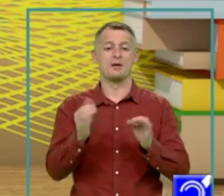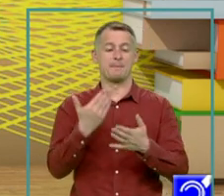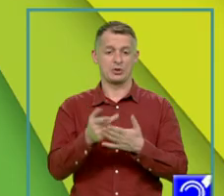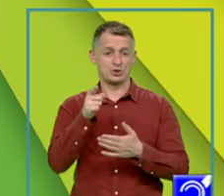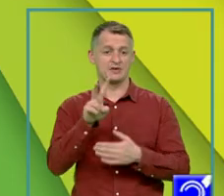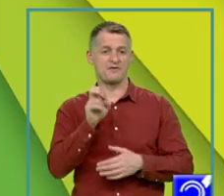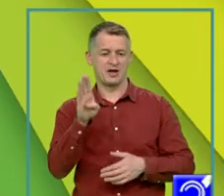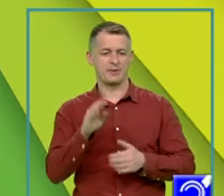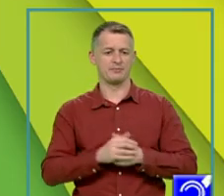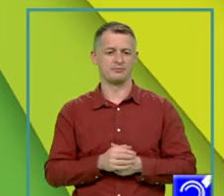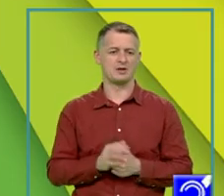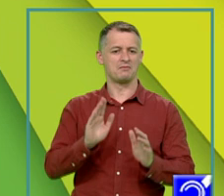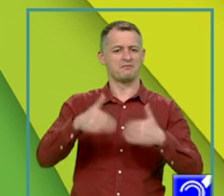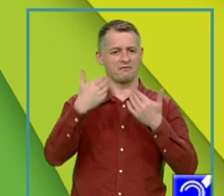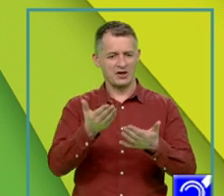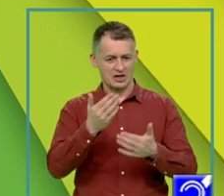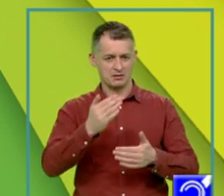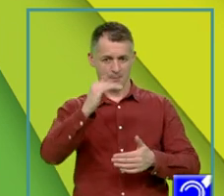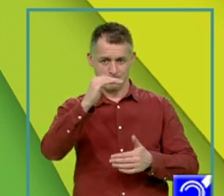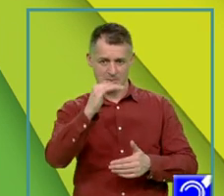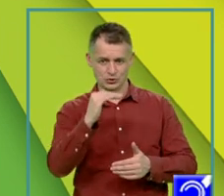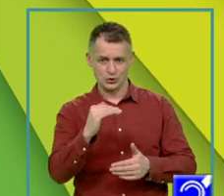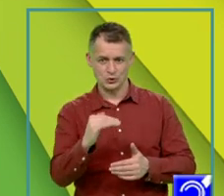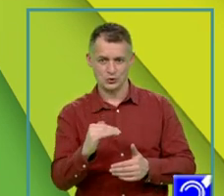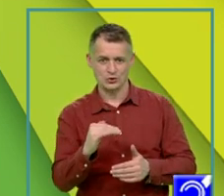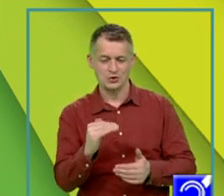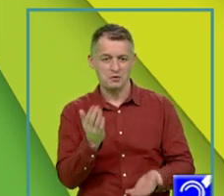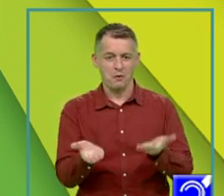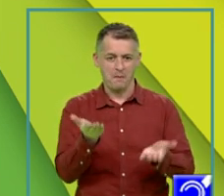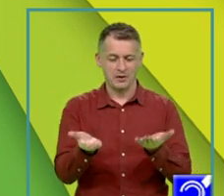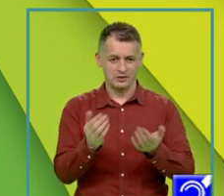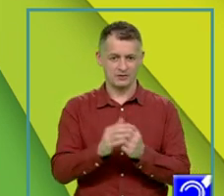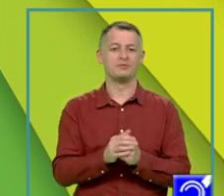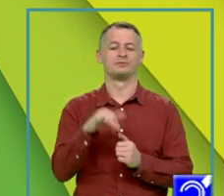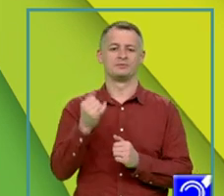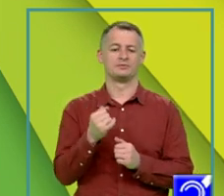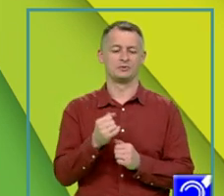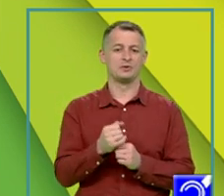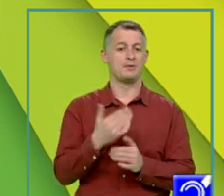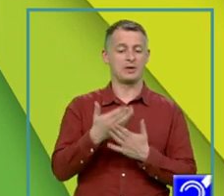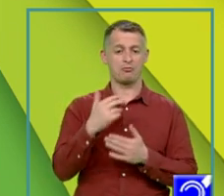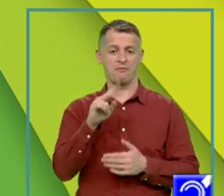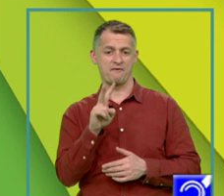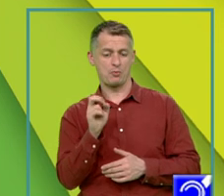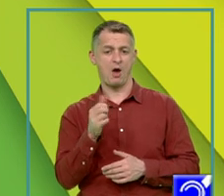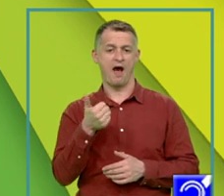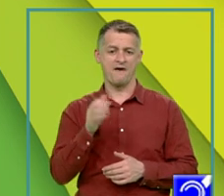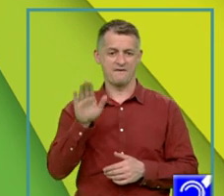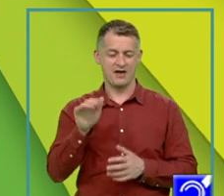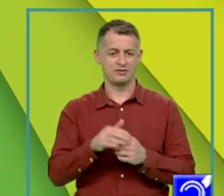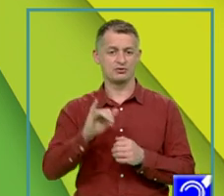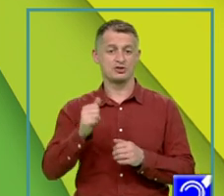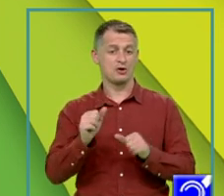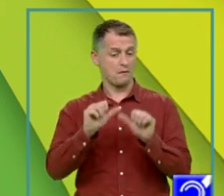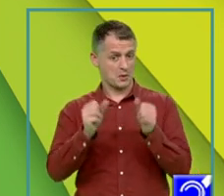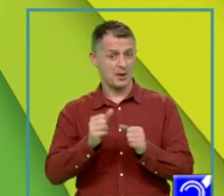avea va dat mai jos comparativ formele de indicativ prezent ale verbului a avea și formele pe care le